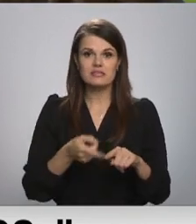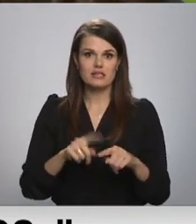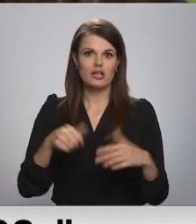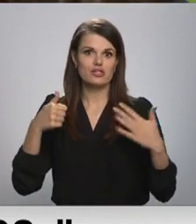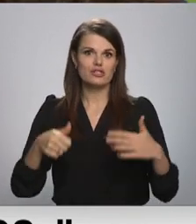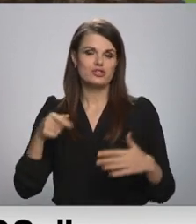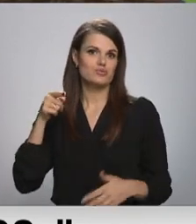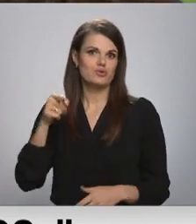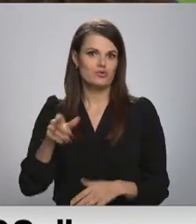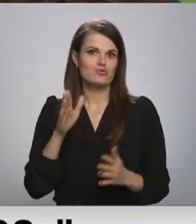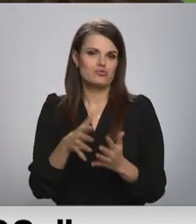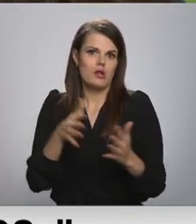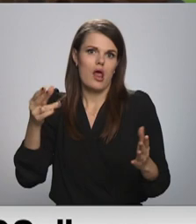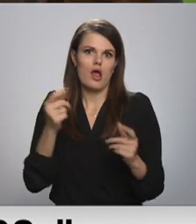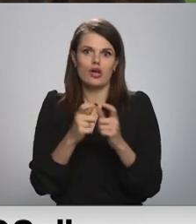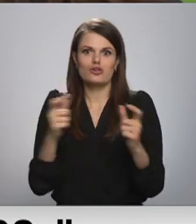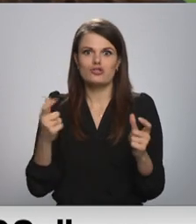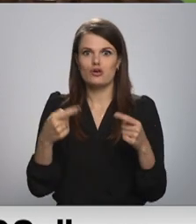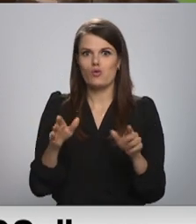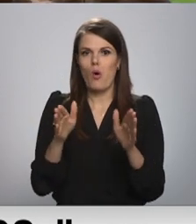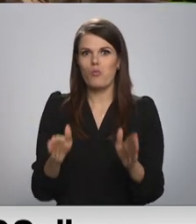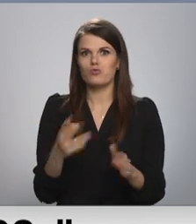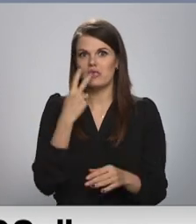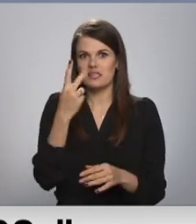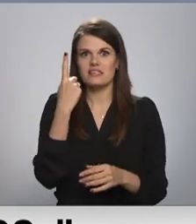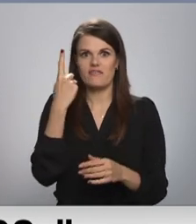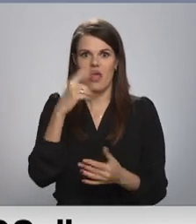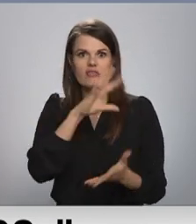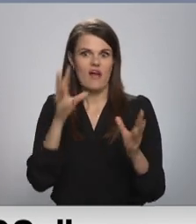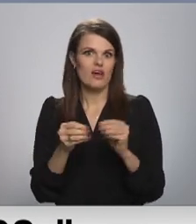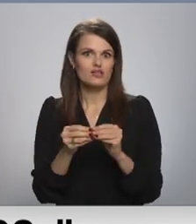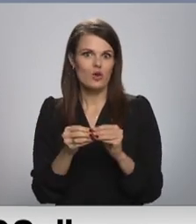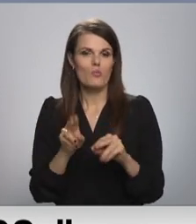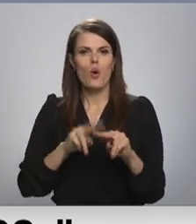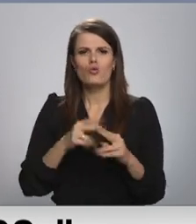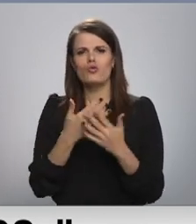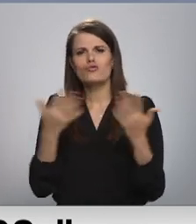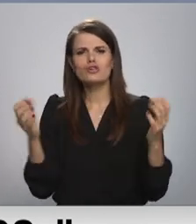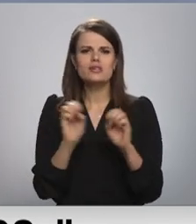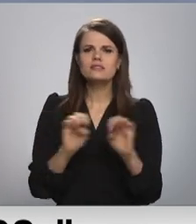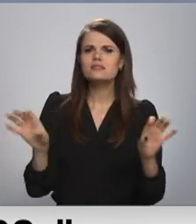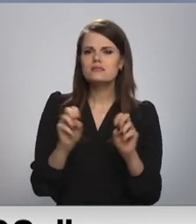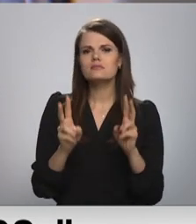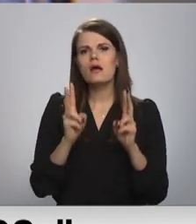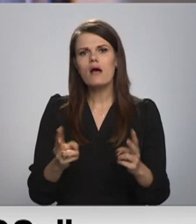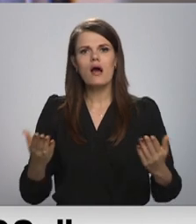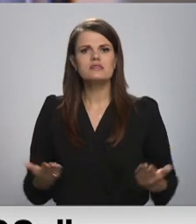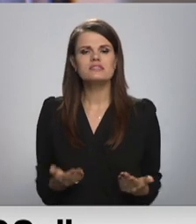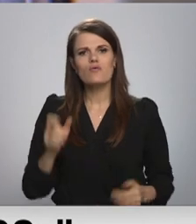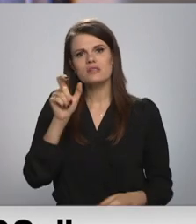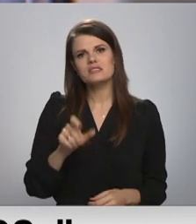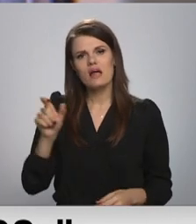lielākais čeks, kādu jebkad Dod 5 ir redzējis, nu tādā vienā veselumā. Un dažādus stāstus par to, kā dzīvo cilvēki ar